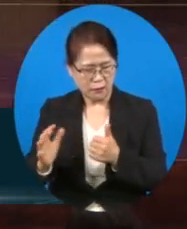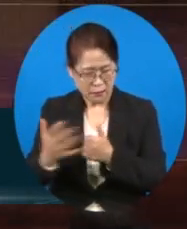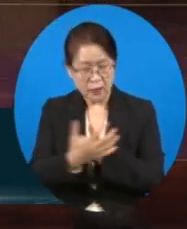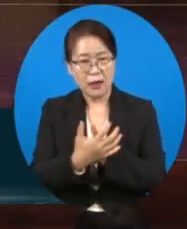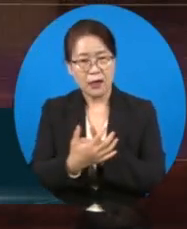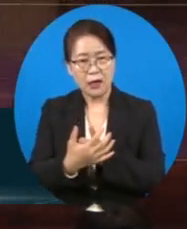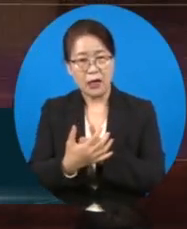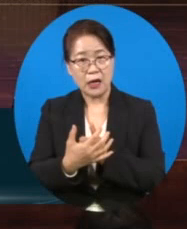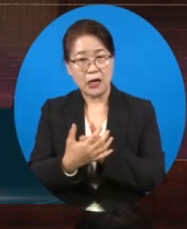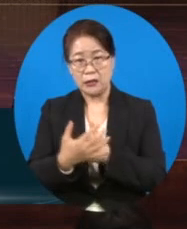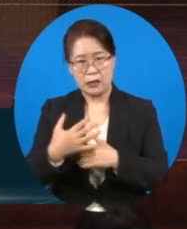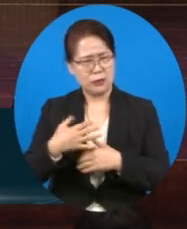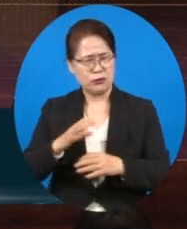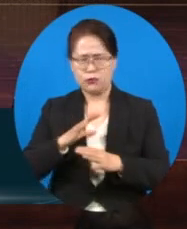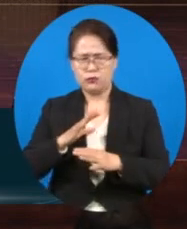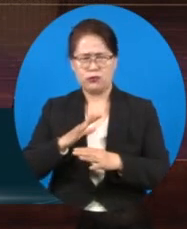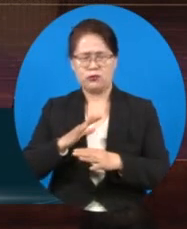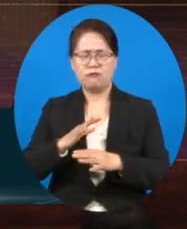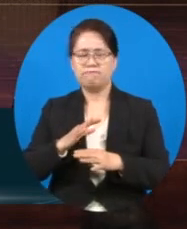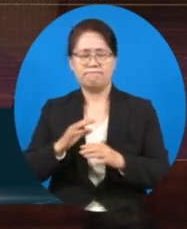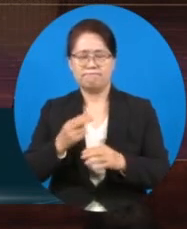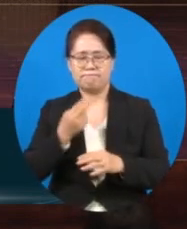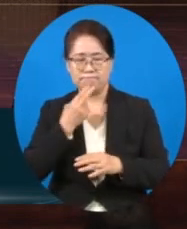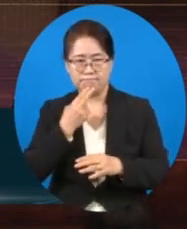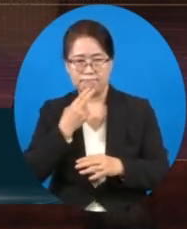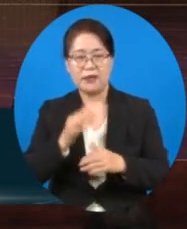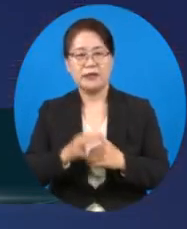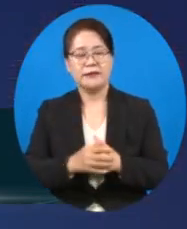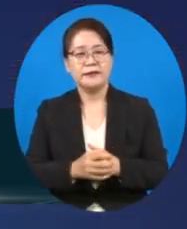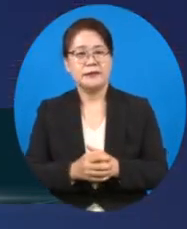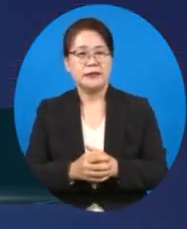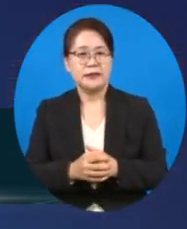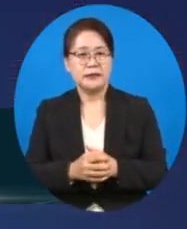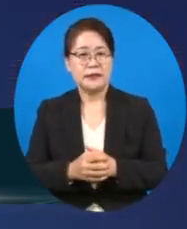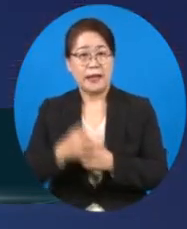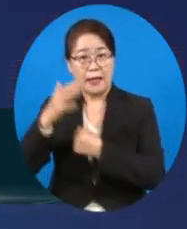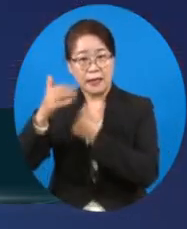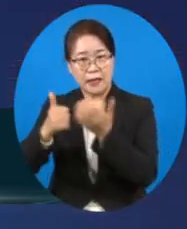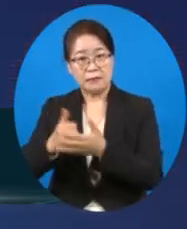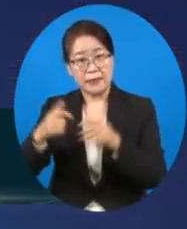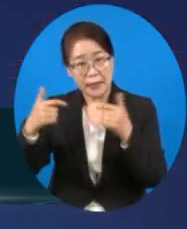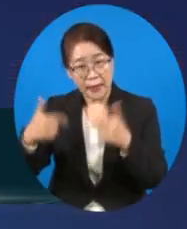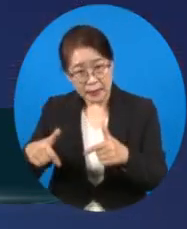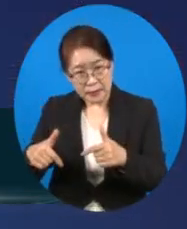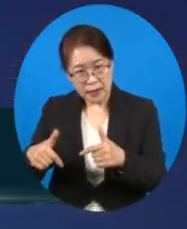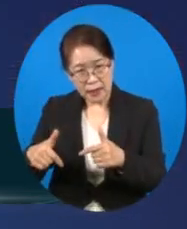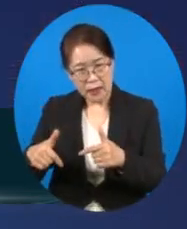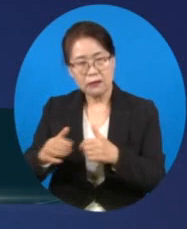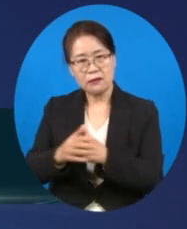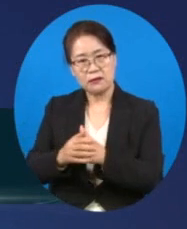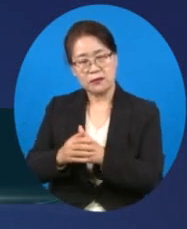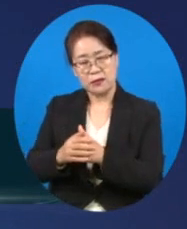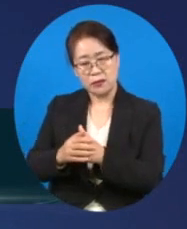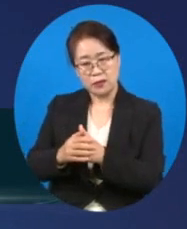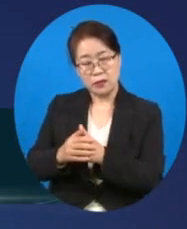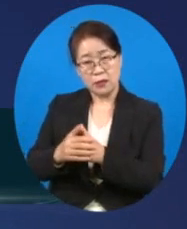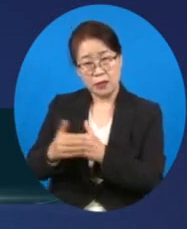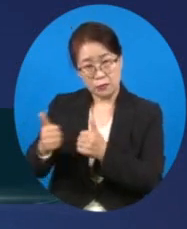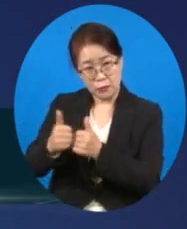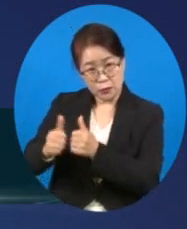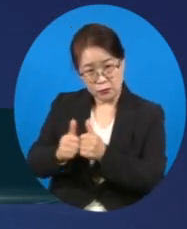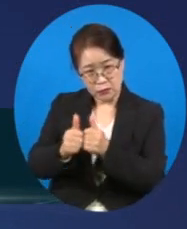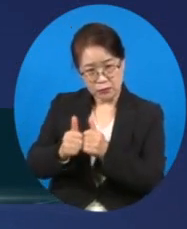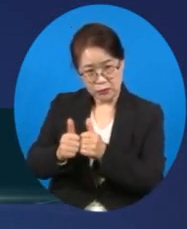하여도 많은 두려워하지 아니하리라 하나님이 언제나 나와 함께 계시고 나를